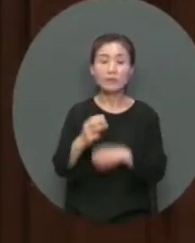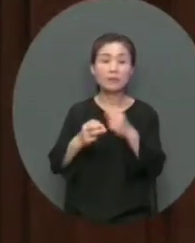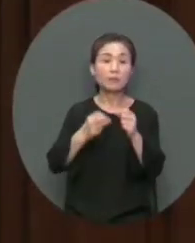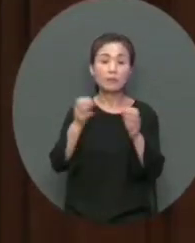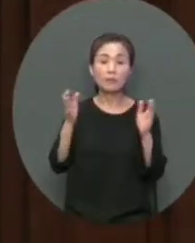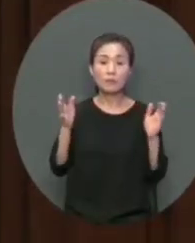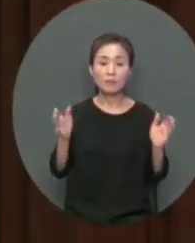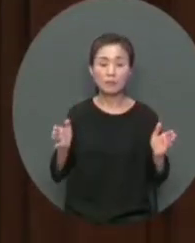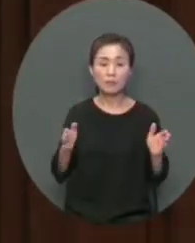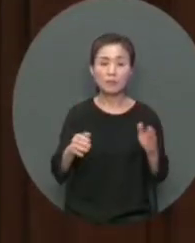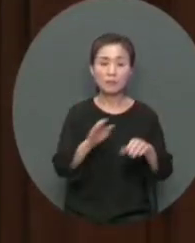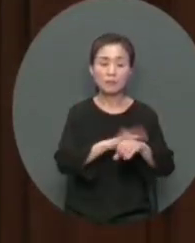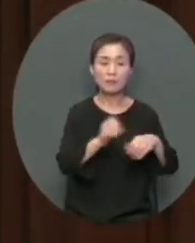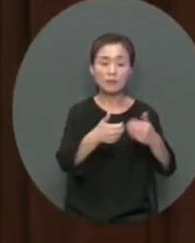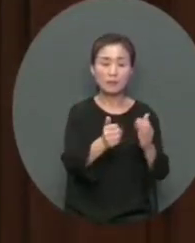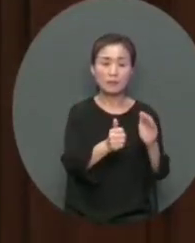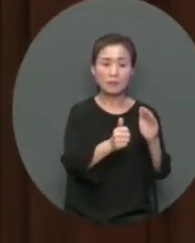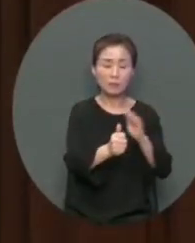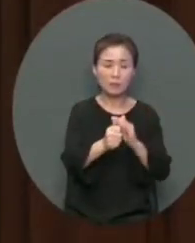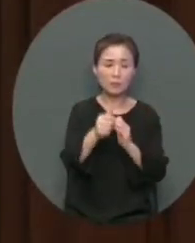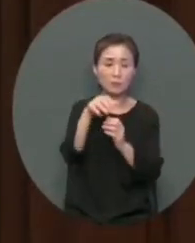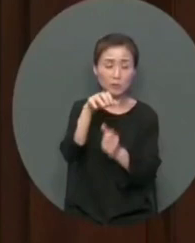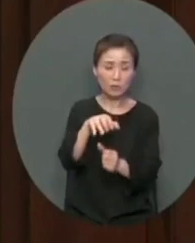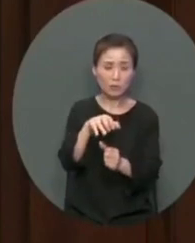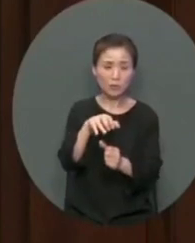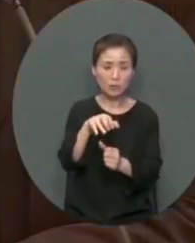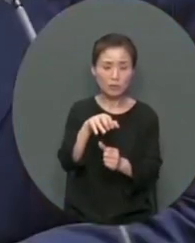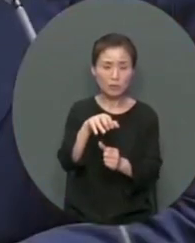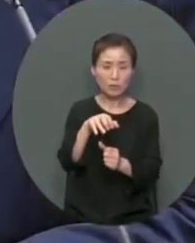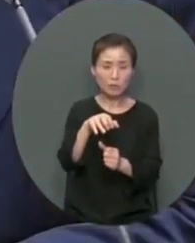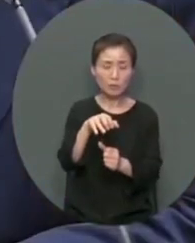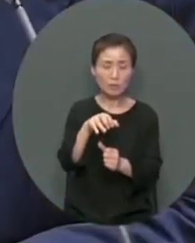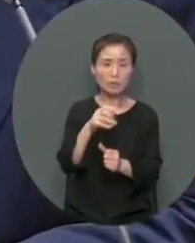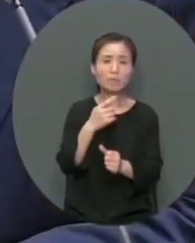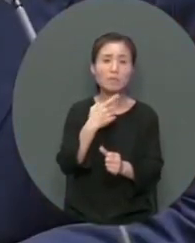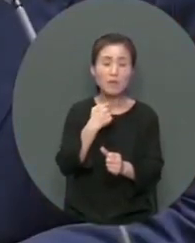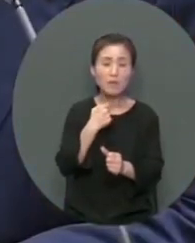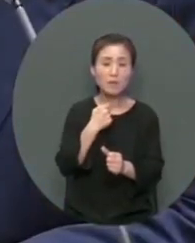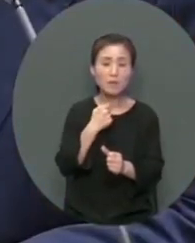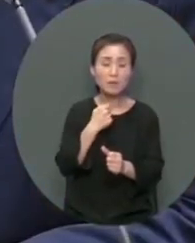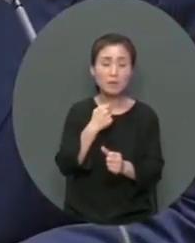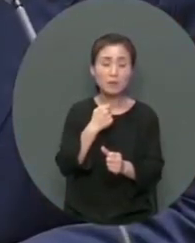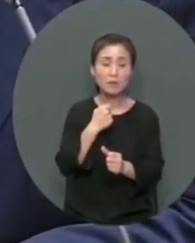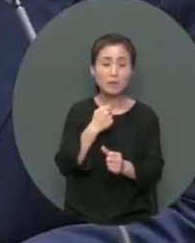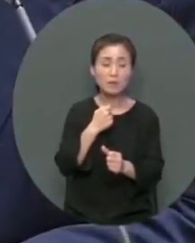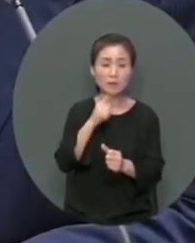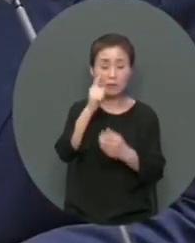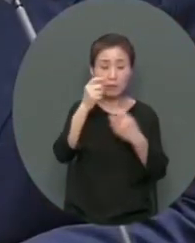동안 야당 대표를 구속했거나 이를 시도한 정권이 있었습니까?